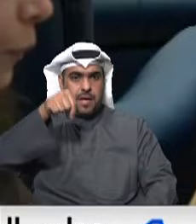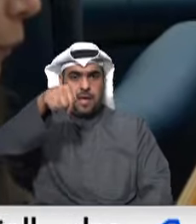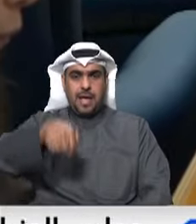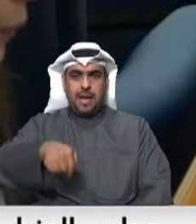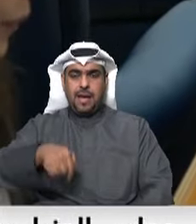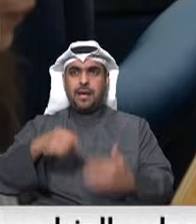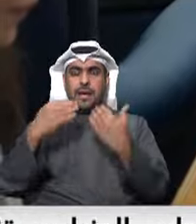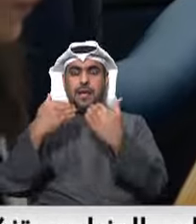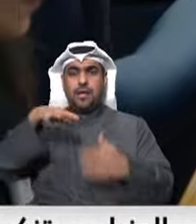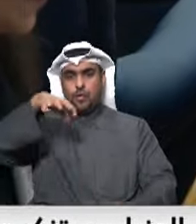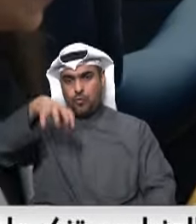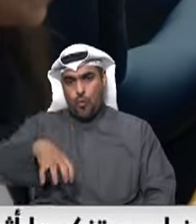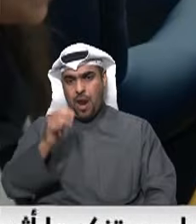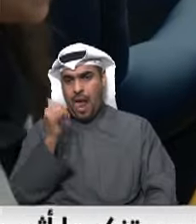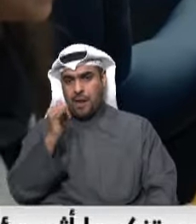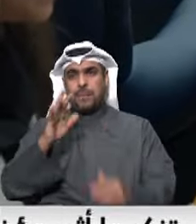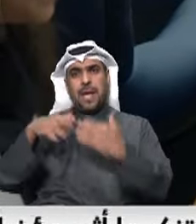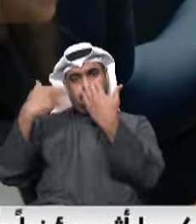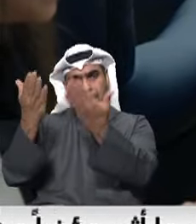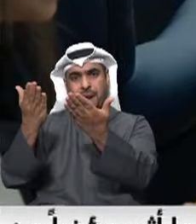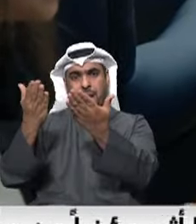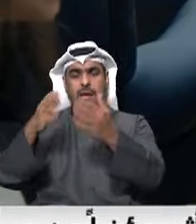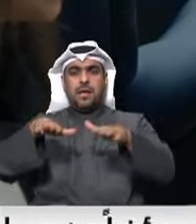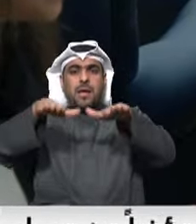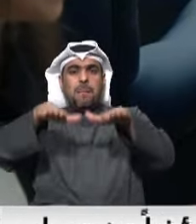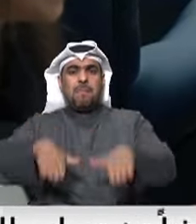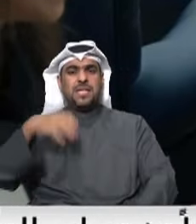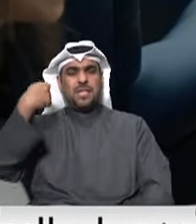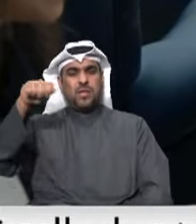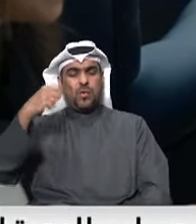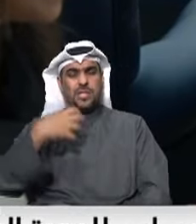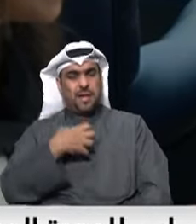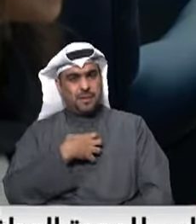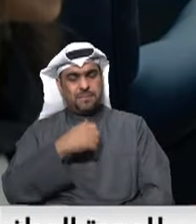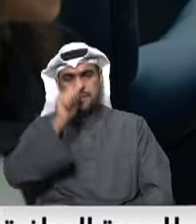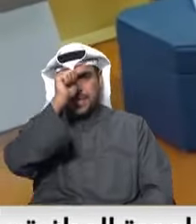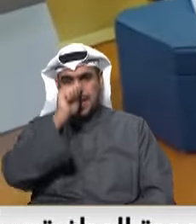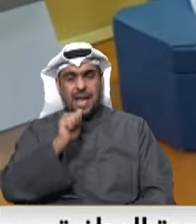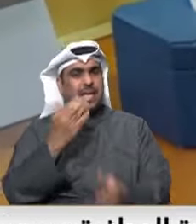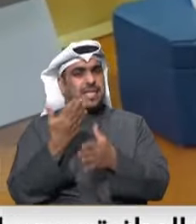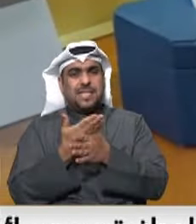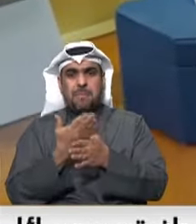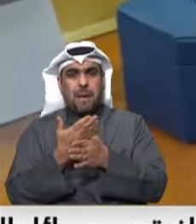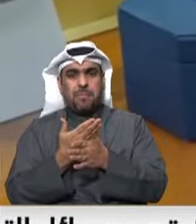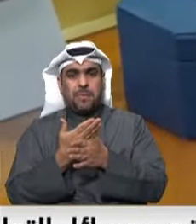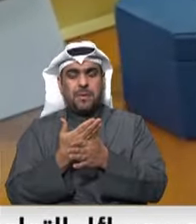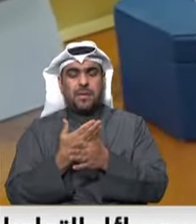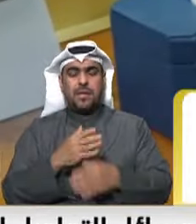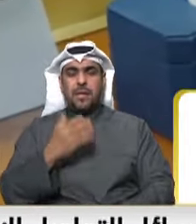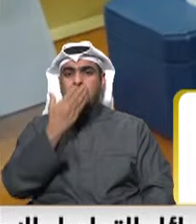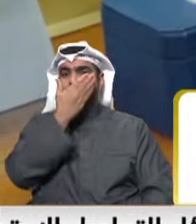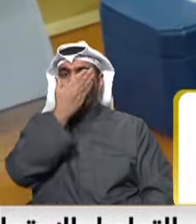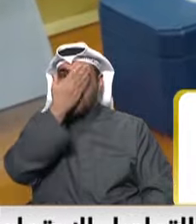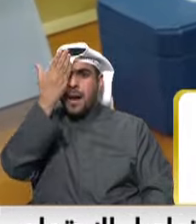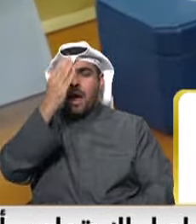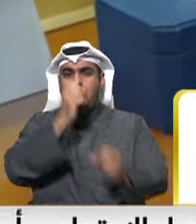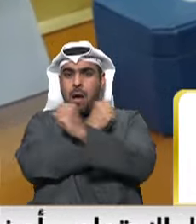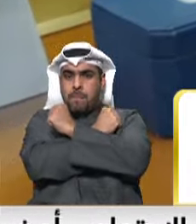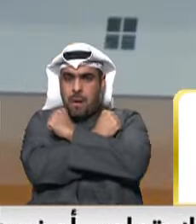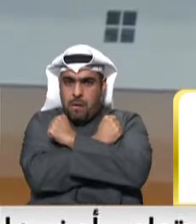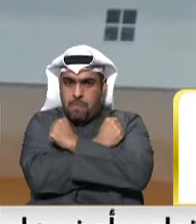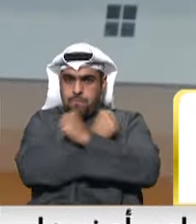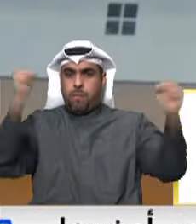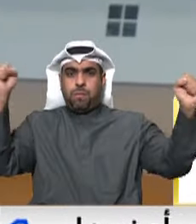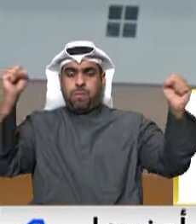الصعيدين العربي والدولي و رب مجلس الوزراء عن ادانته واستنكاره الشديدين للهجوم الارهابي الذي استهدف احد